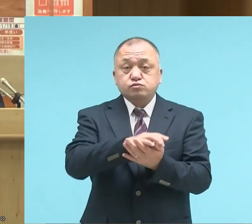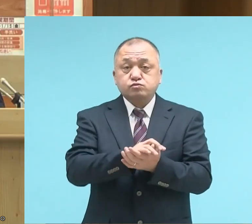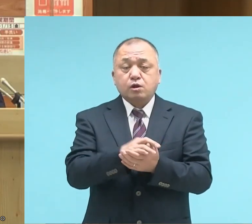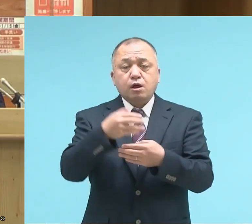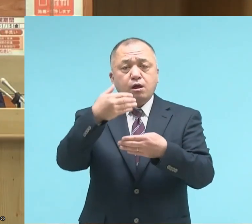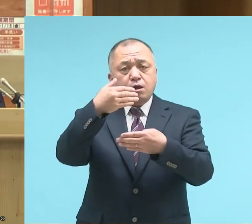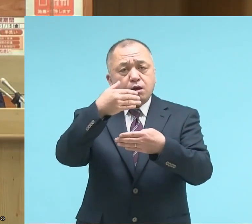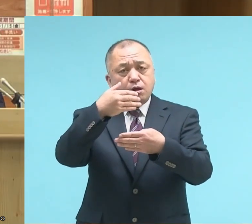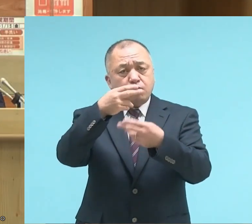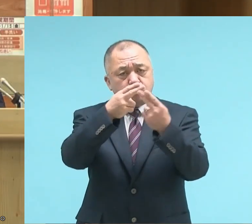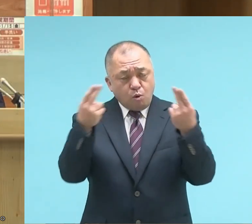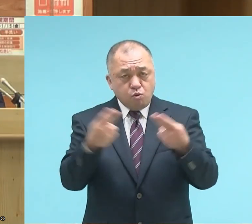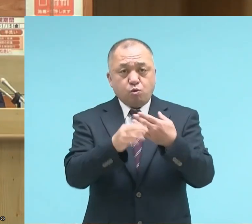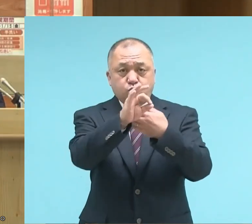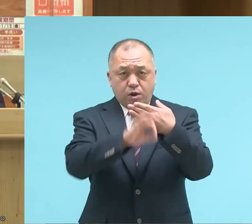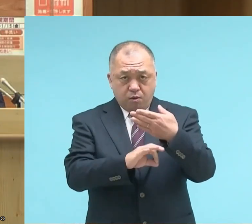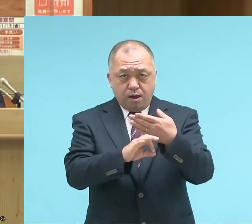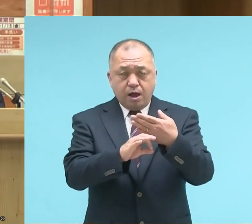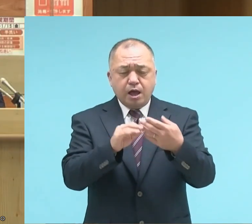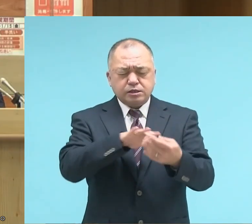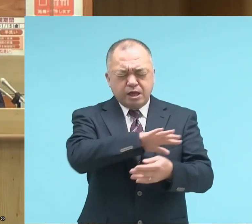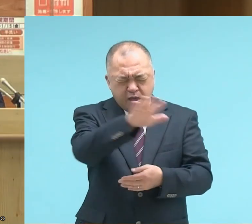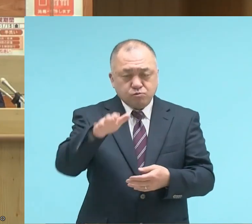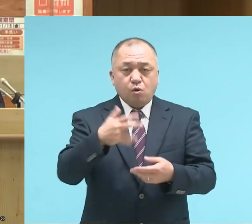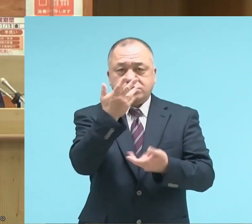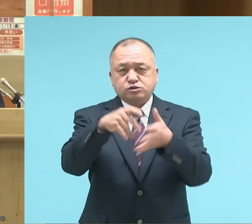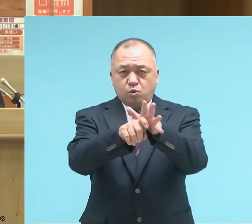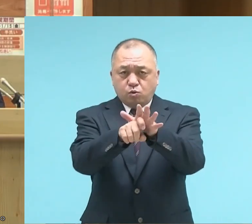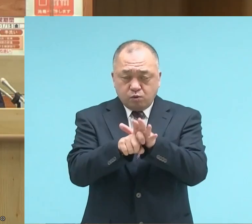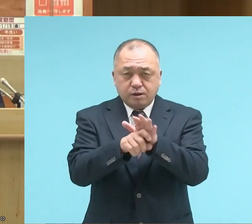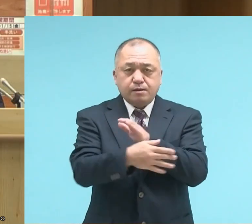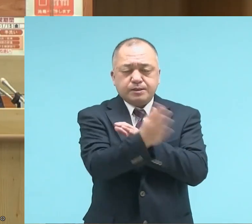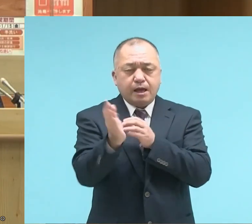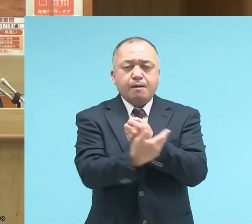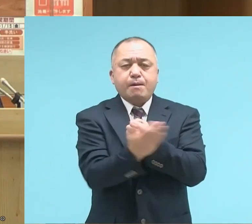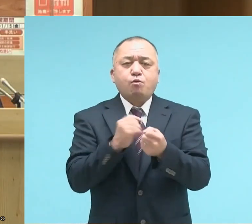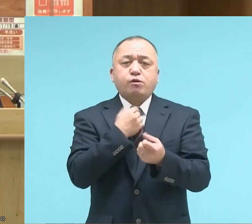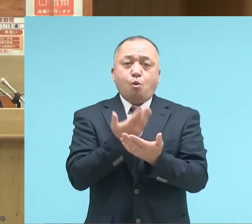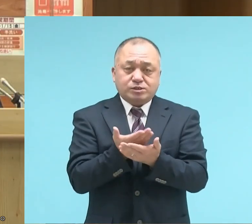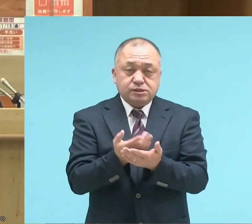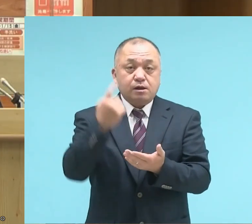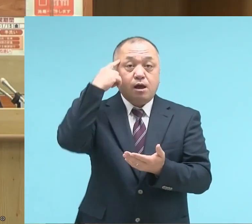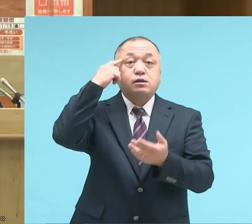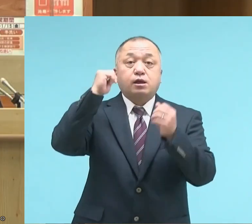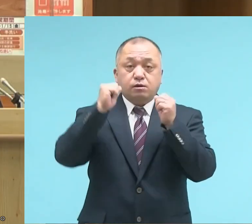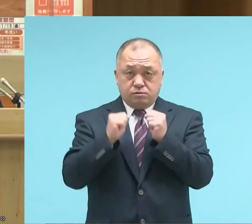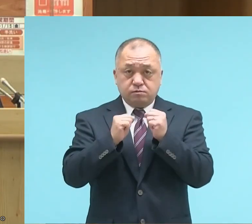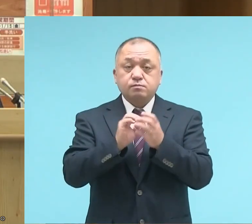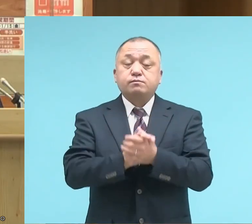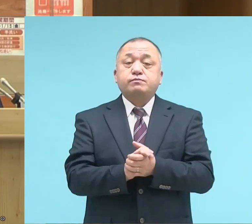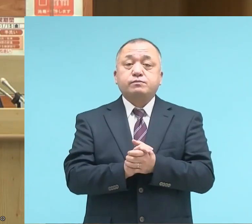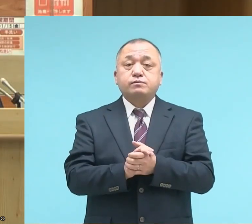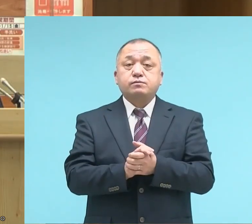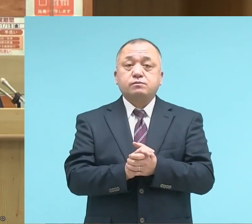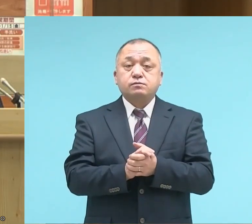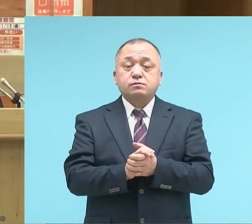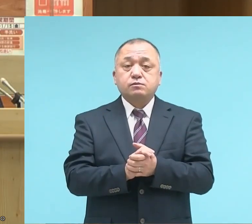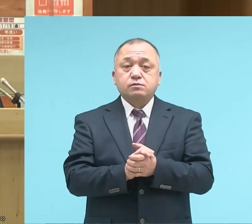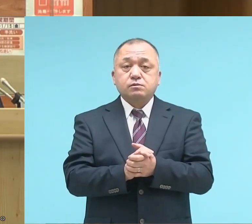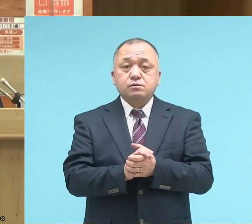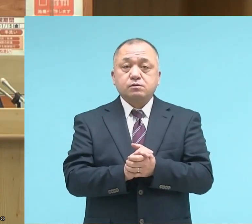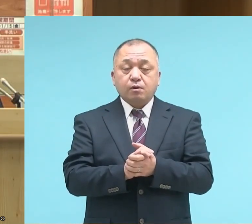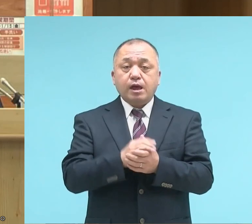全ての市町村において、我々は遵守をしていただきたいというふうに考えてますので、この市町村の皆さんに